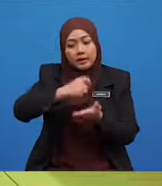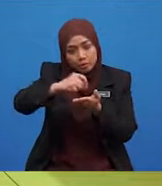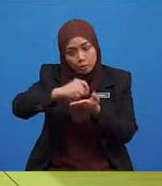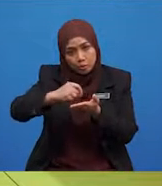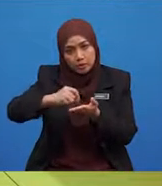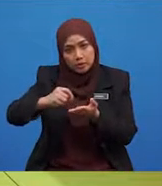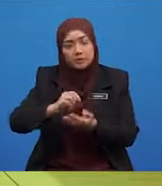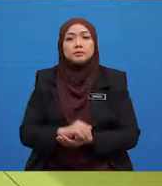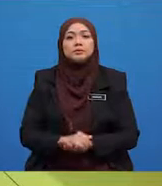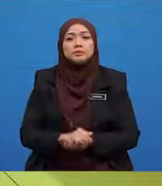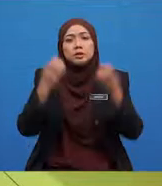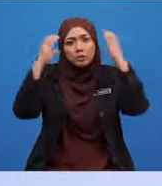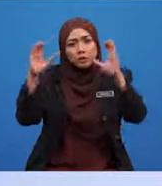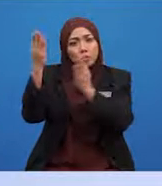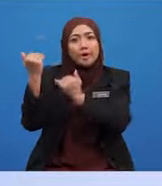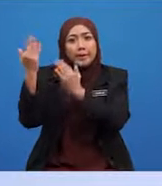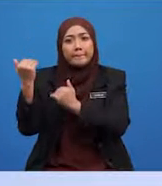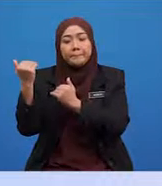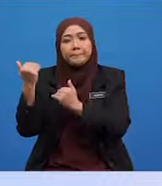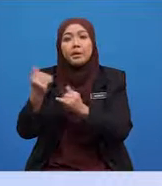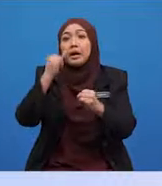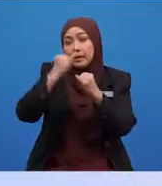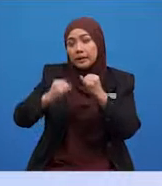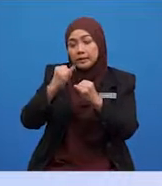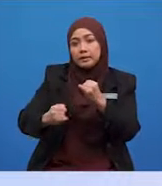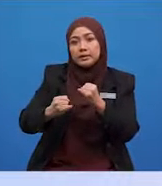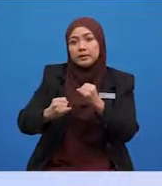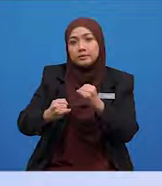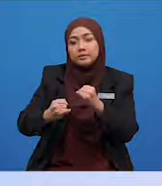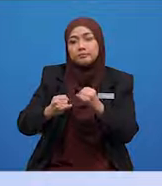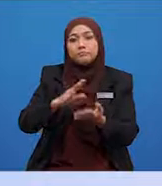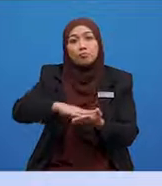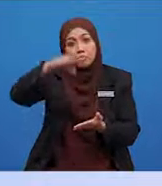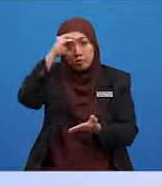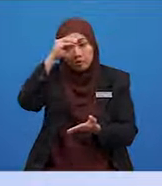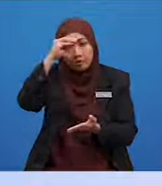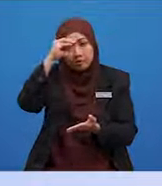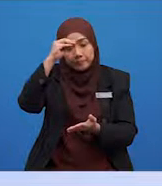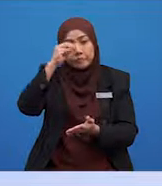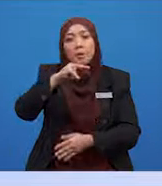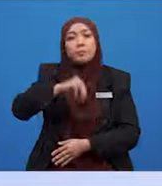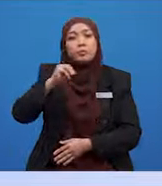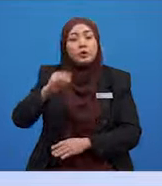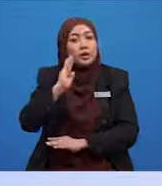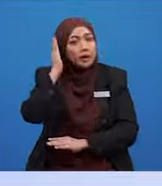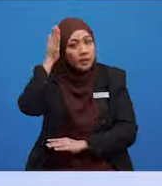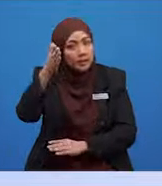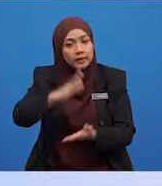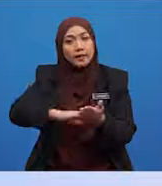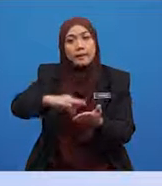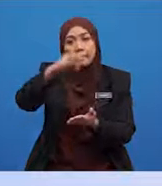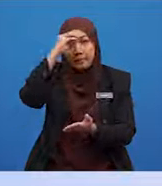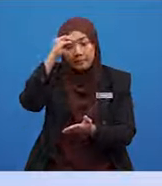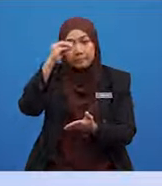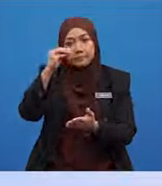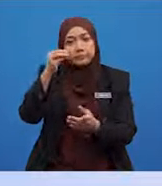menulis. Cikgu berharap di akhir sesi pembelajaran, murid-murid akan dapat yang